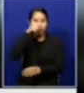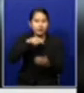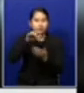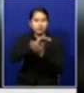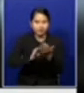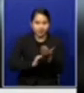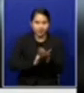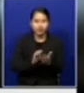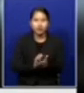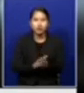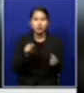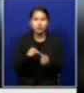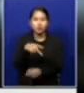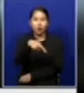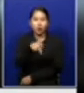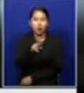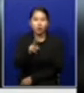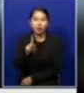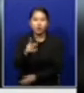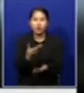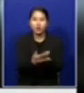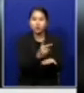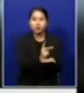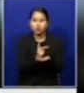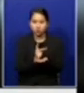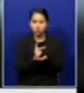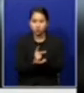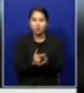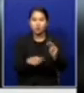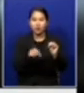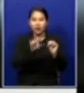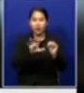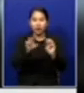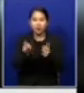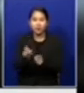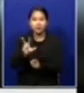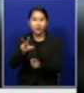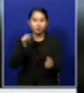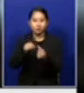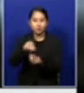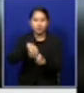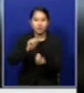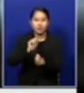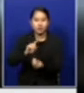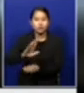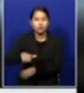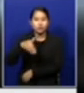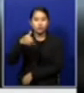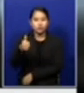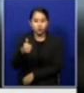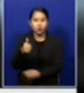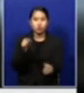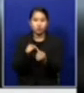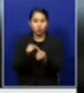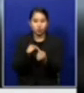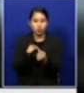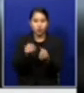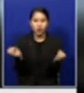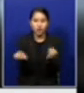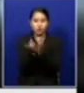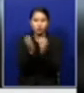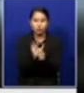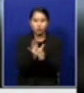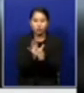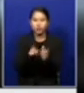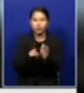ก็คือพรก.การกู้เงินตามมาตรา5วงเล็บ3ในด้านการฟื้นฟูเศรษฐกิจและสังคมจากผลกระทบการแพร่ระบาดของไวรัสโ